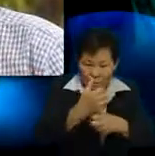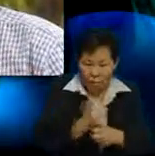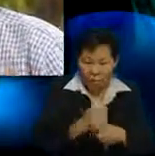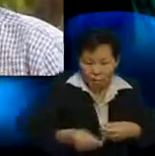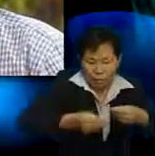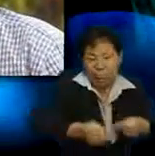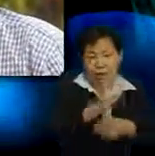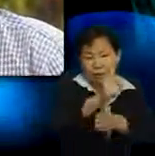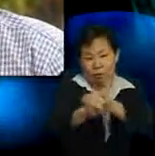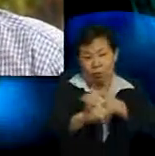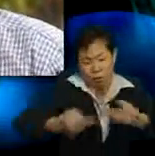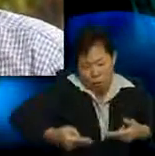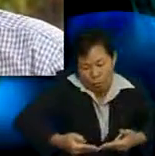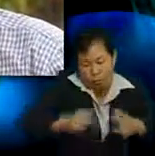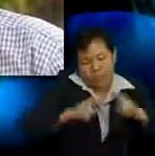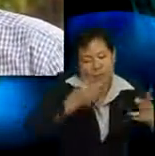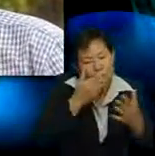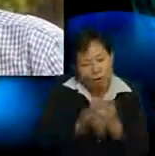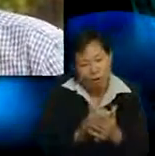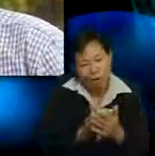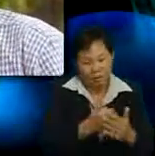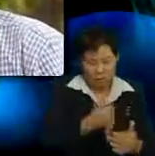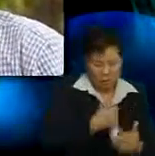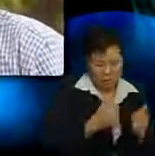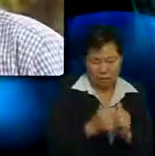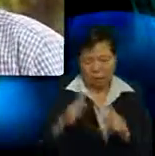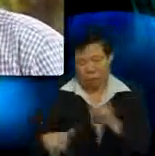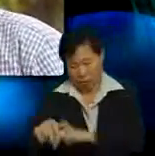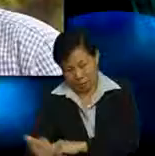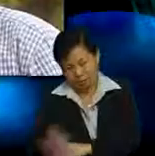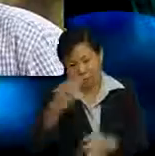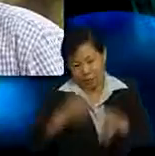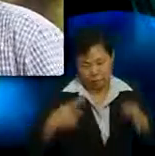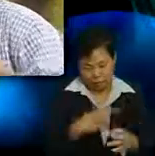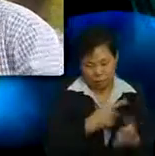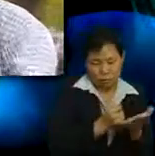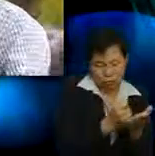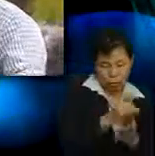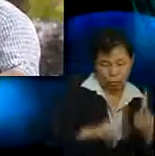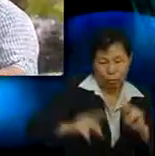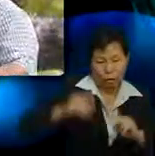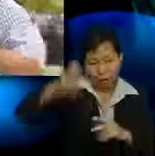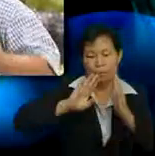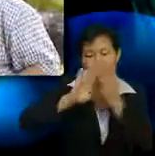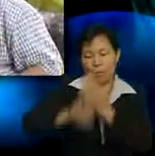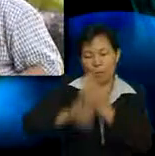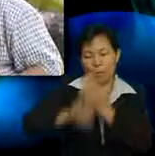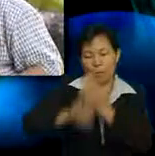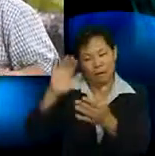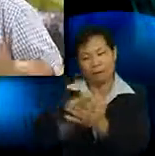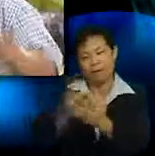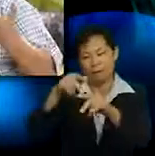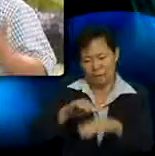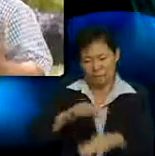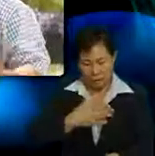memberi satu hubungan yang sangat baik antara diri kita dengan orang yang lain. Kalau kita jujur, orang akan membalas dengan keyakinan kepada